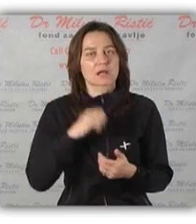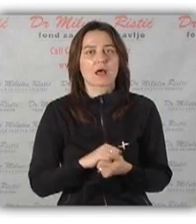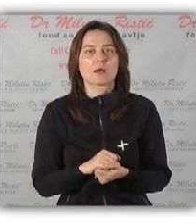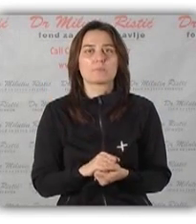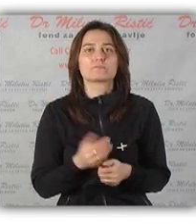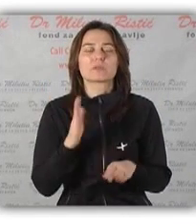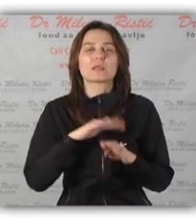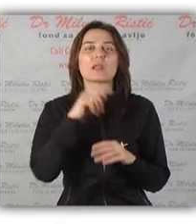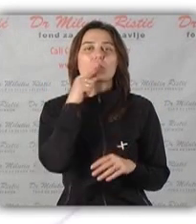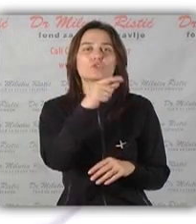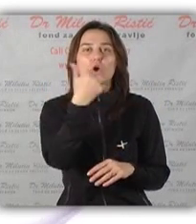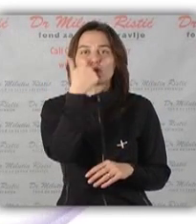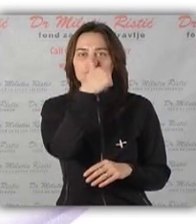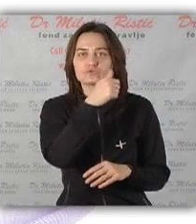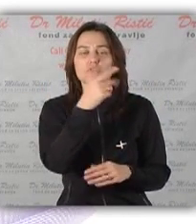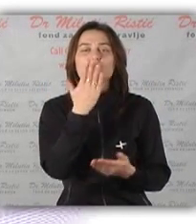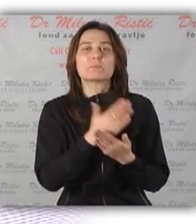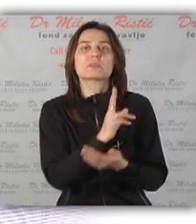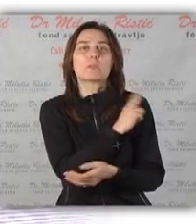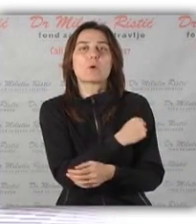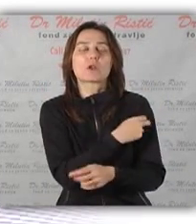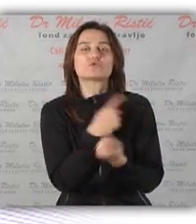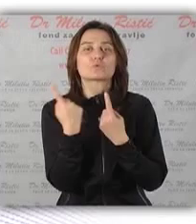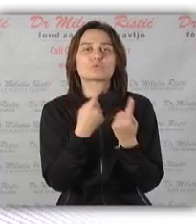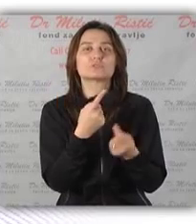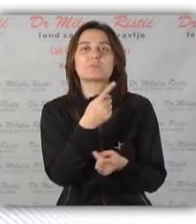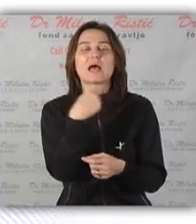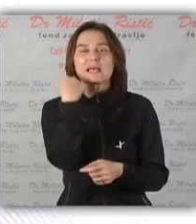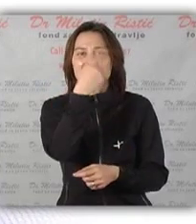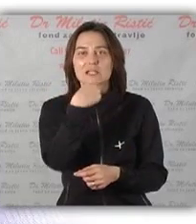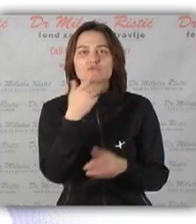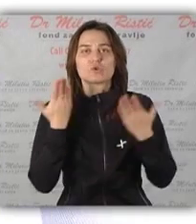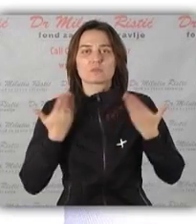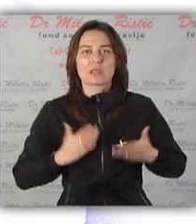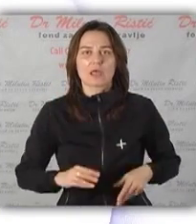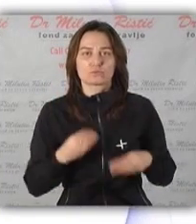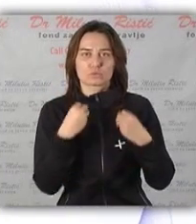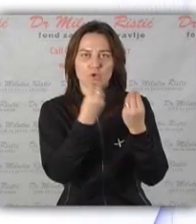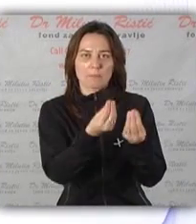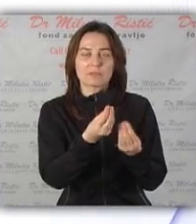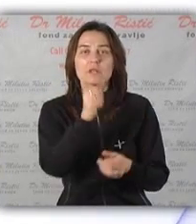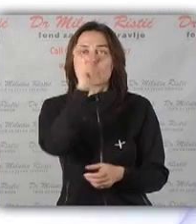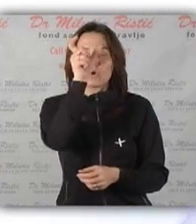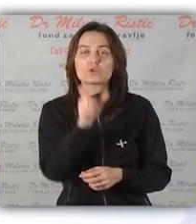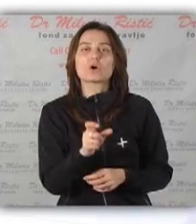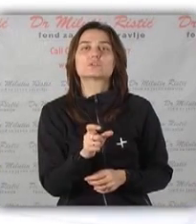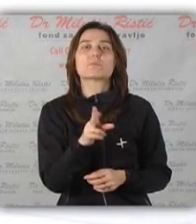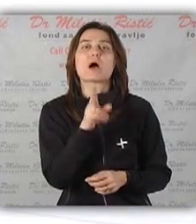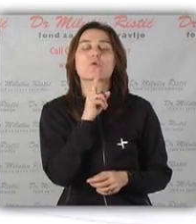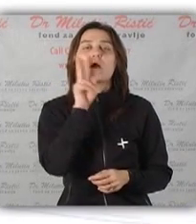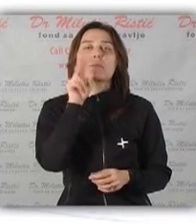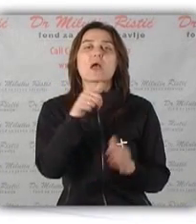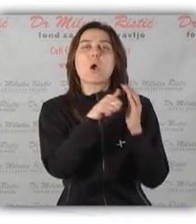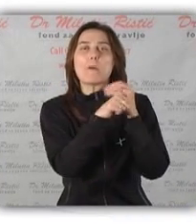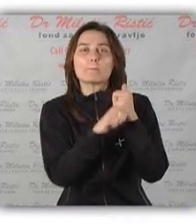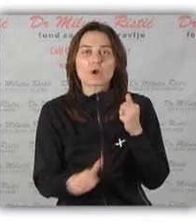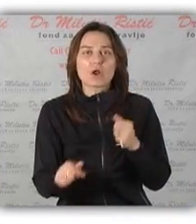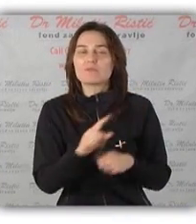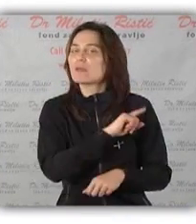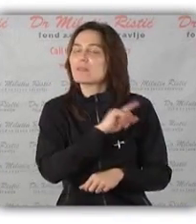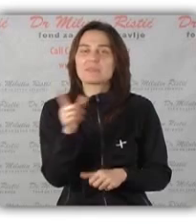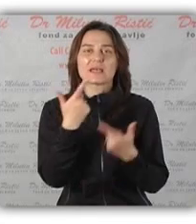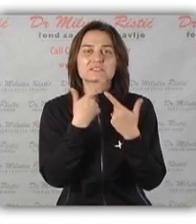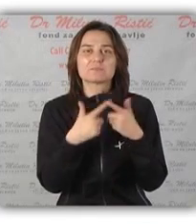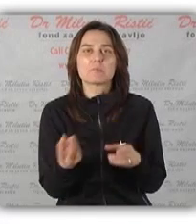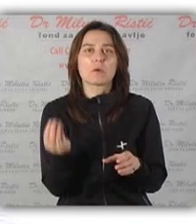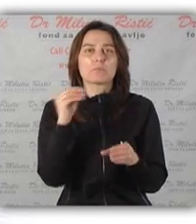na to što ćete i u bolničkim uslovima dobiti vrlo sličnu dijetu. Kod osoba koje imaju proliv,